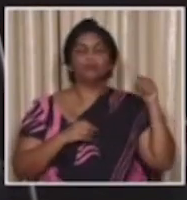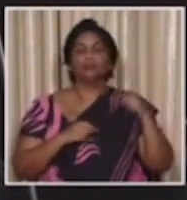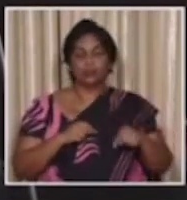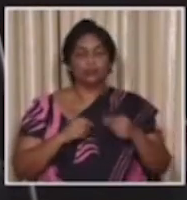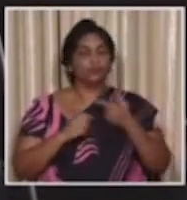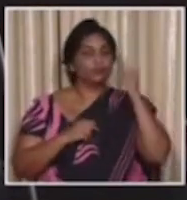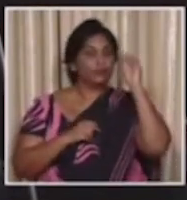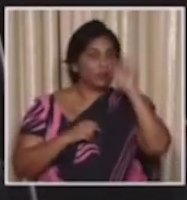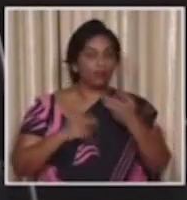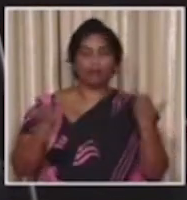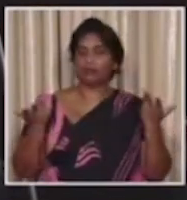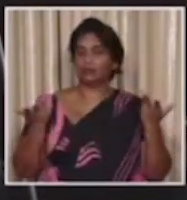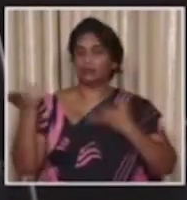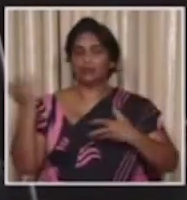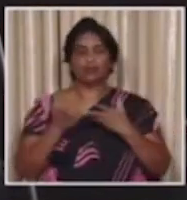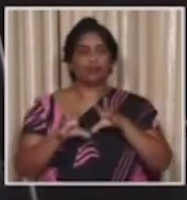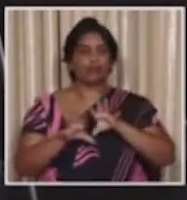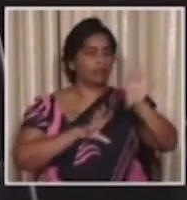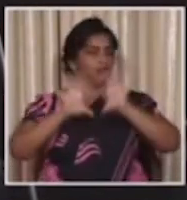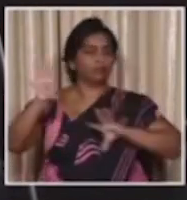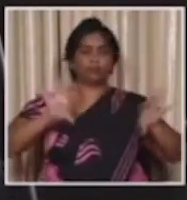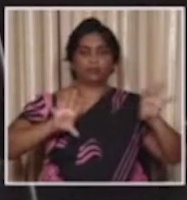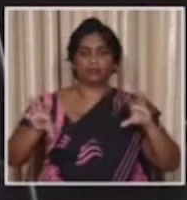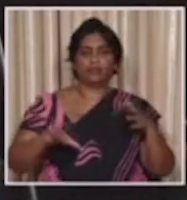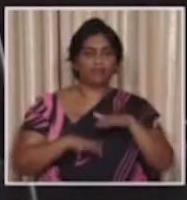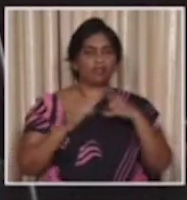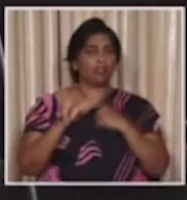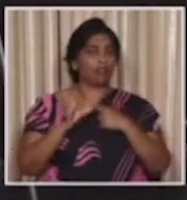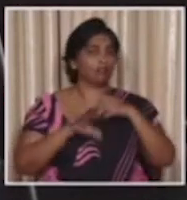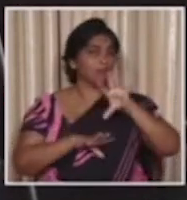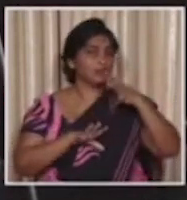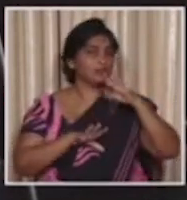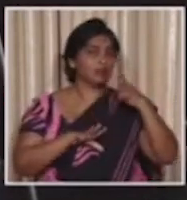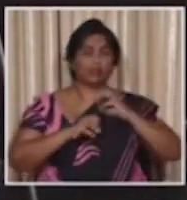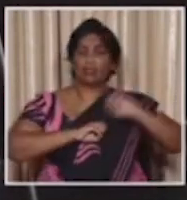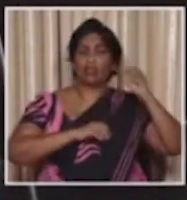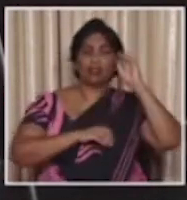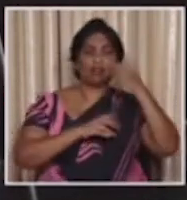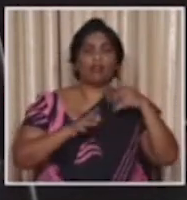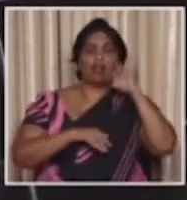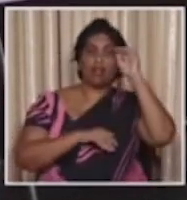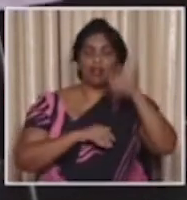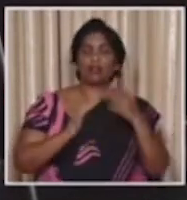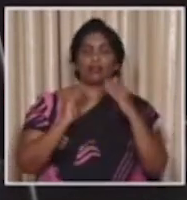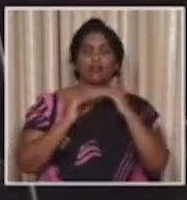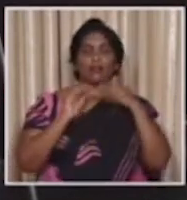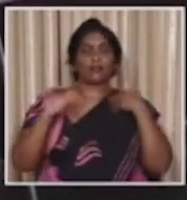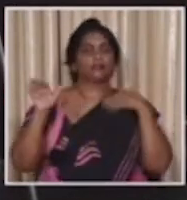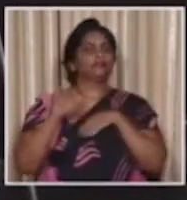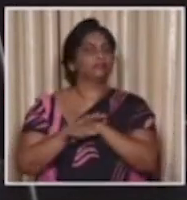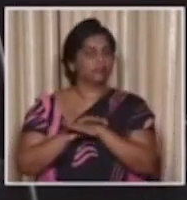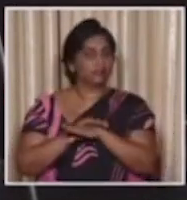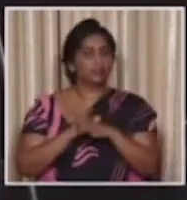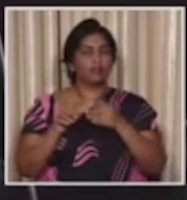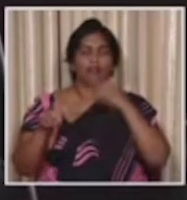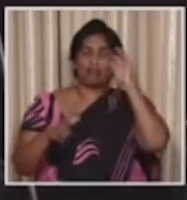දෙනකොට මේ අලින්ට ඉන්න තැන්න කුට්ටි කුට්ටි අක්කර හාර පන්සිය දෙනකොට අලින්ට ඉන්න තැන්න කරන අලි නගරටයනවා ගම්වලටනෝ